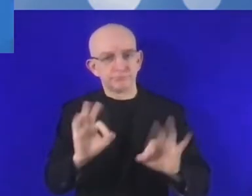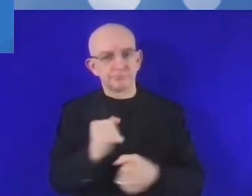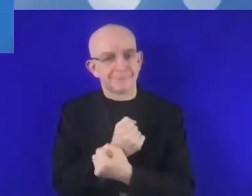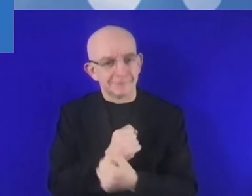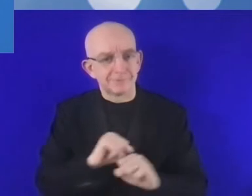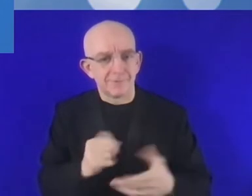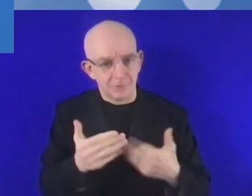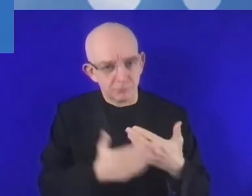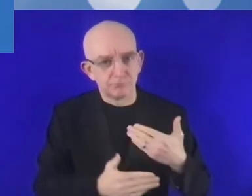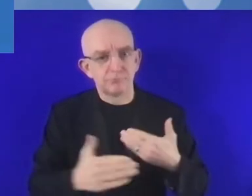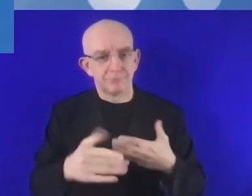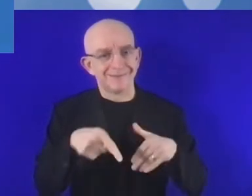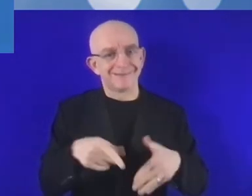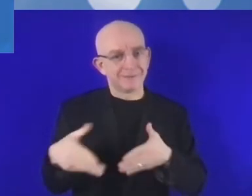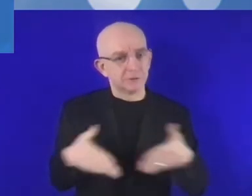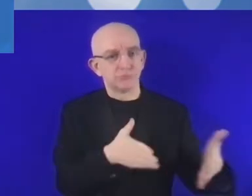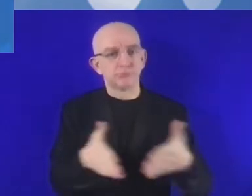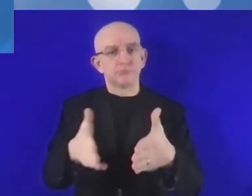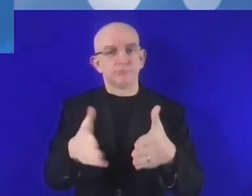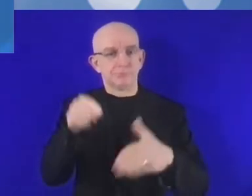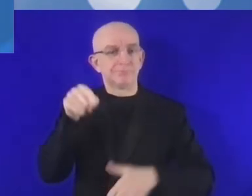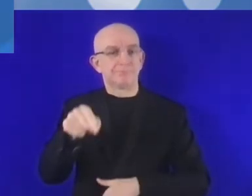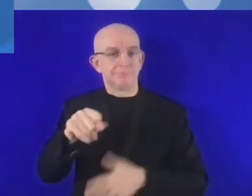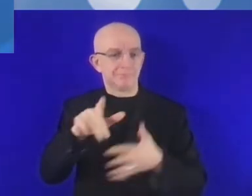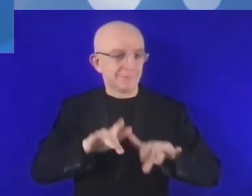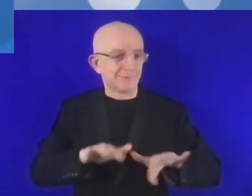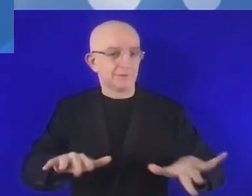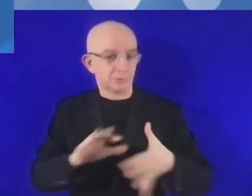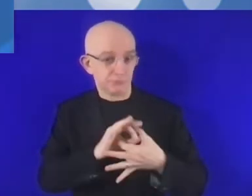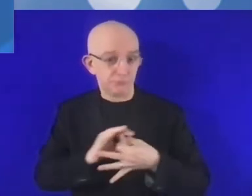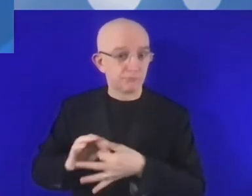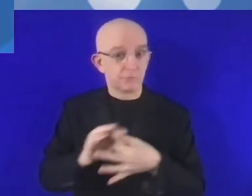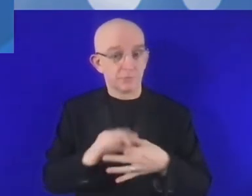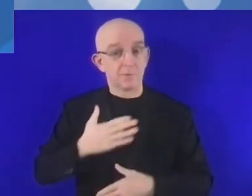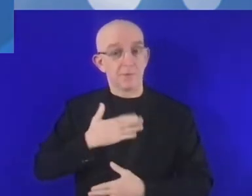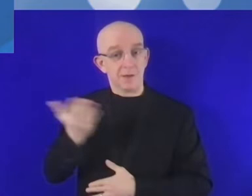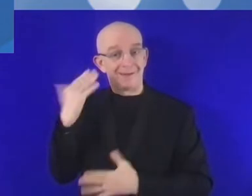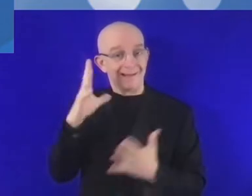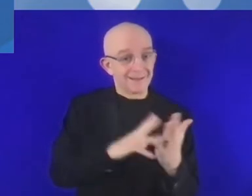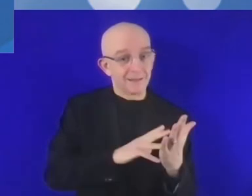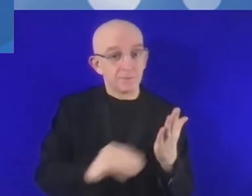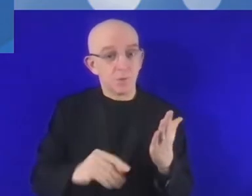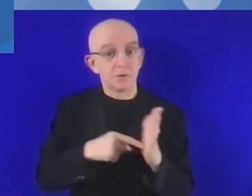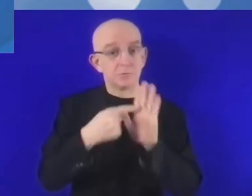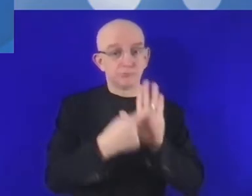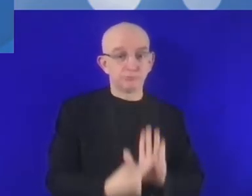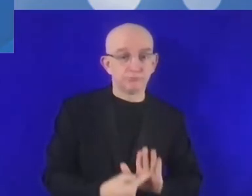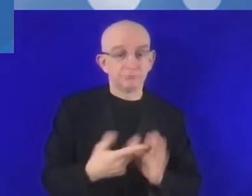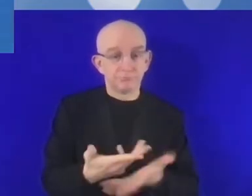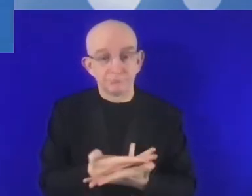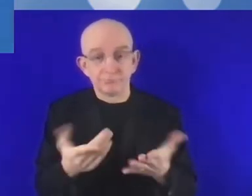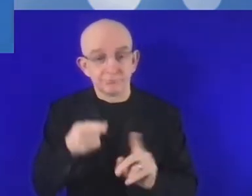إن رؤية مستقبل رقمي مفتوح وحر وآمن تدعم خارطة الطريق الخاصة بي للتعاون